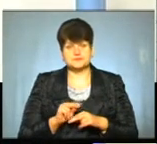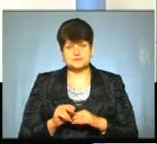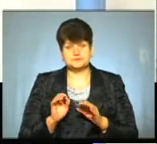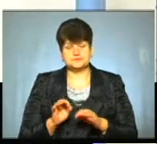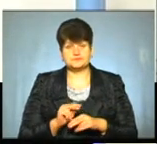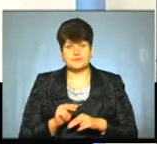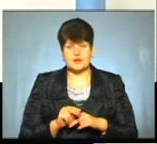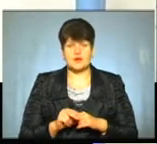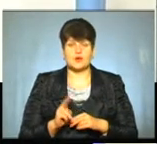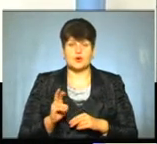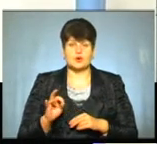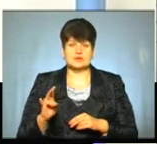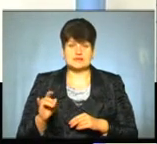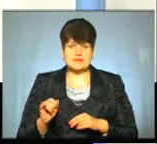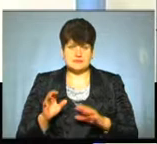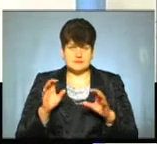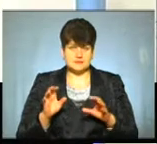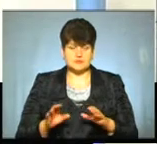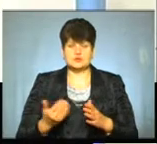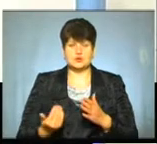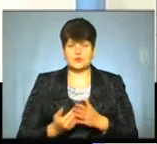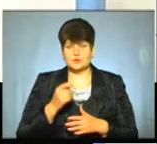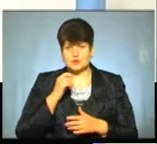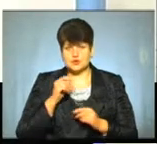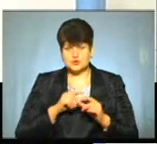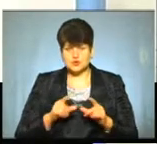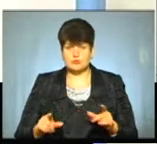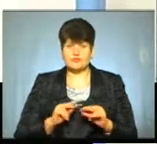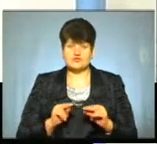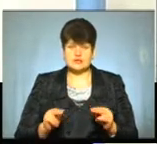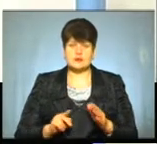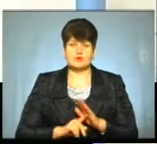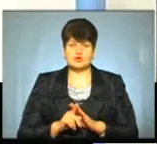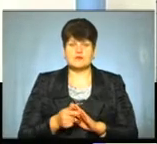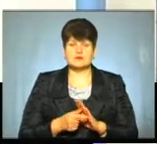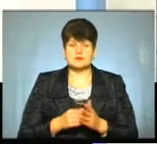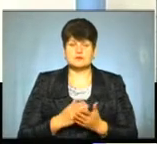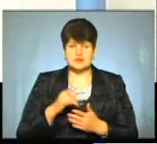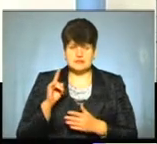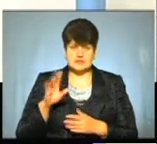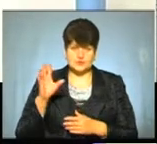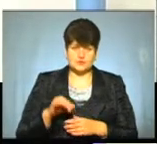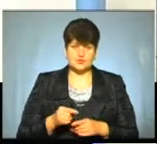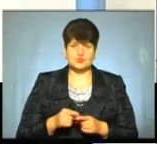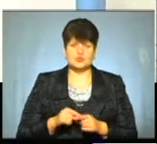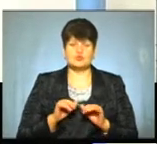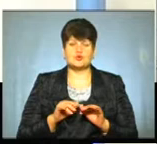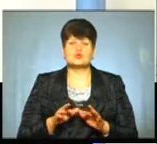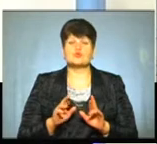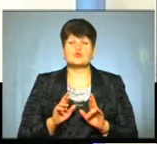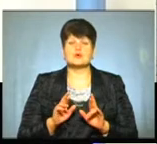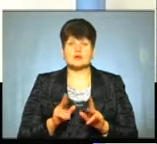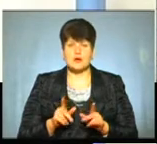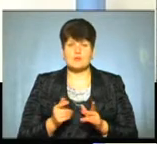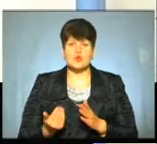і концепції нової української школи, адже вчитель початкової класи має знати всю цю